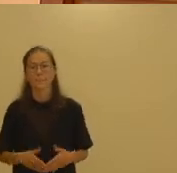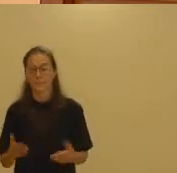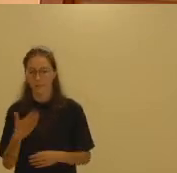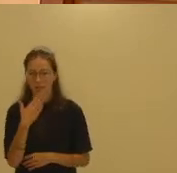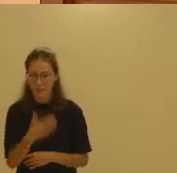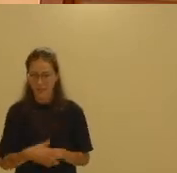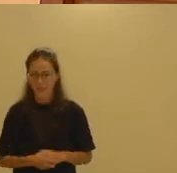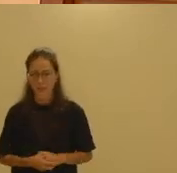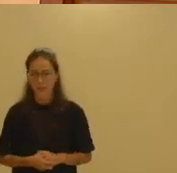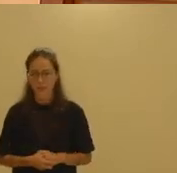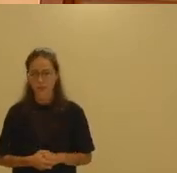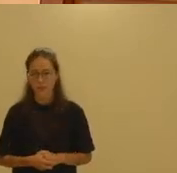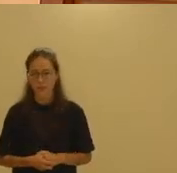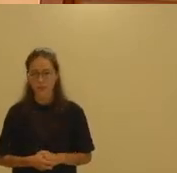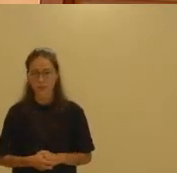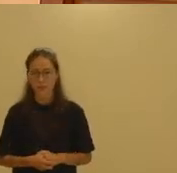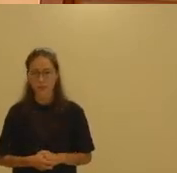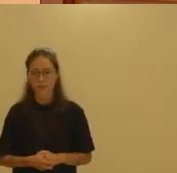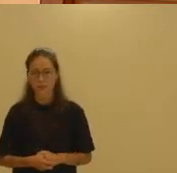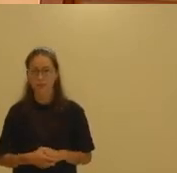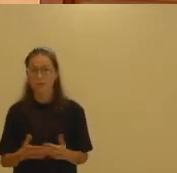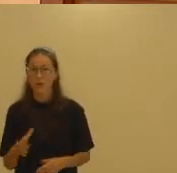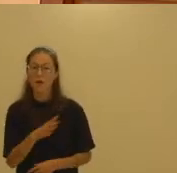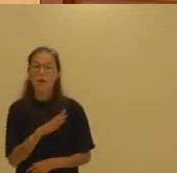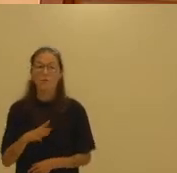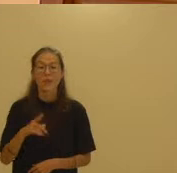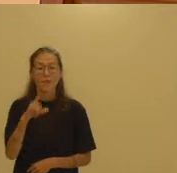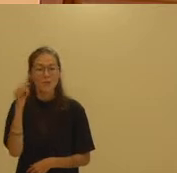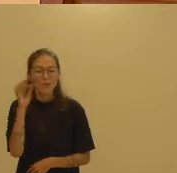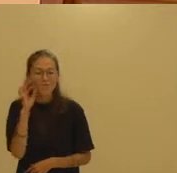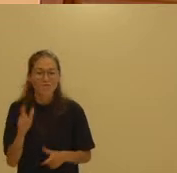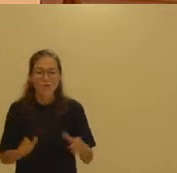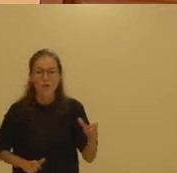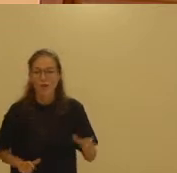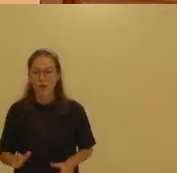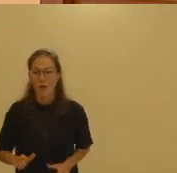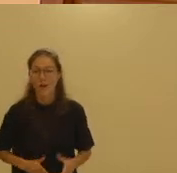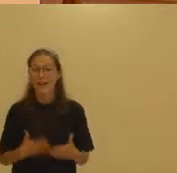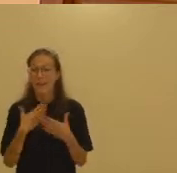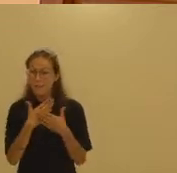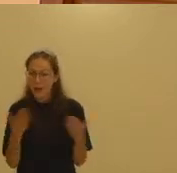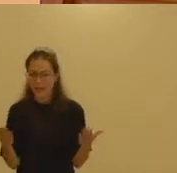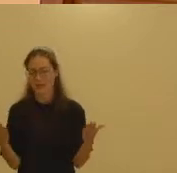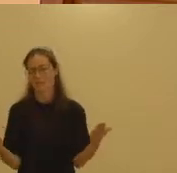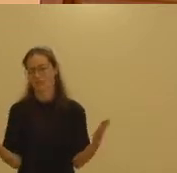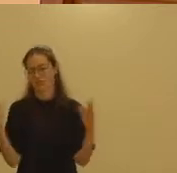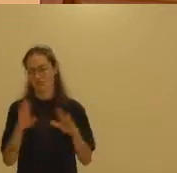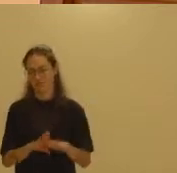Et bien, mesdames, messieurs, chers collègues, merci. Et nous levons la séance.